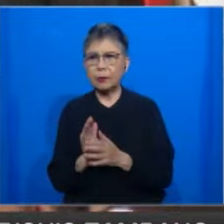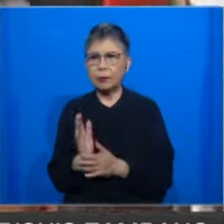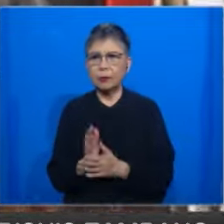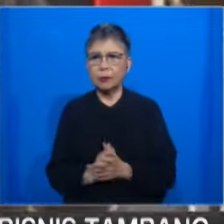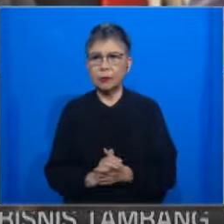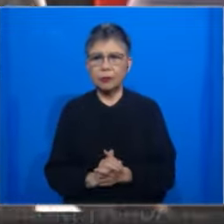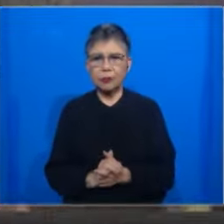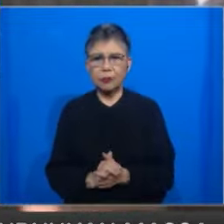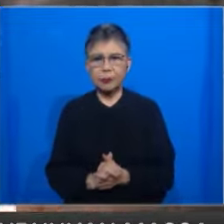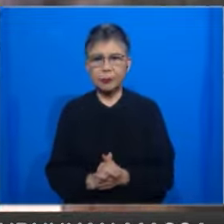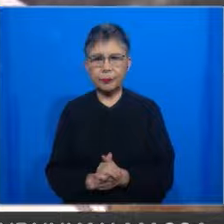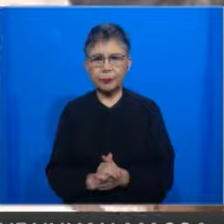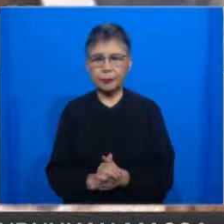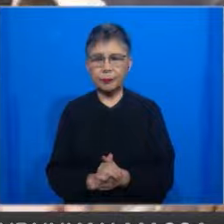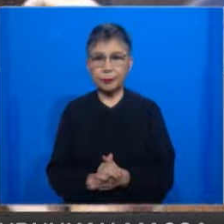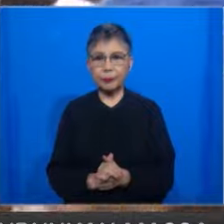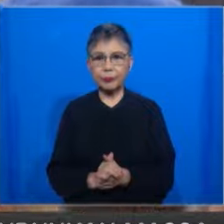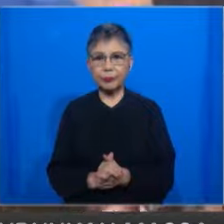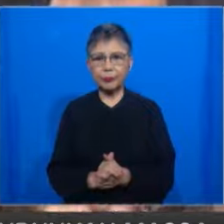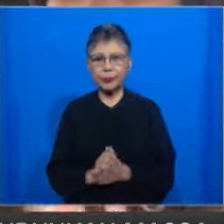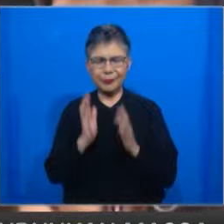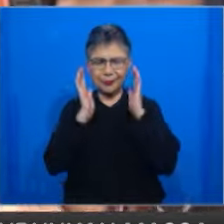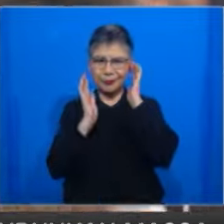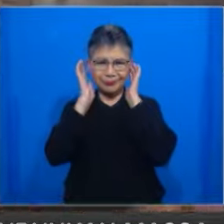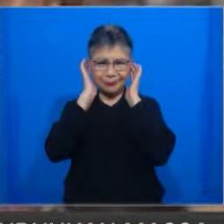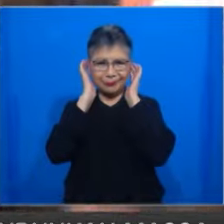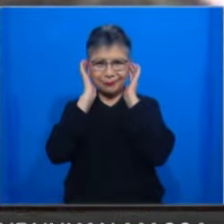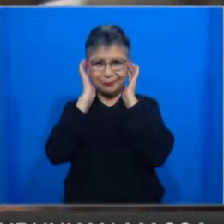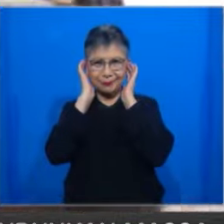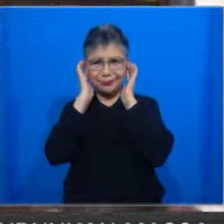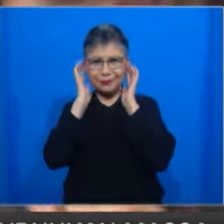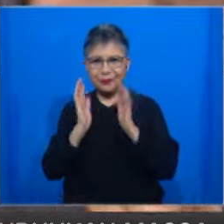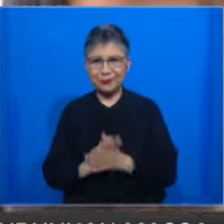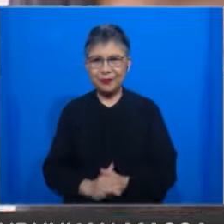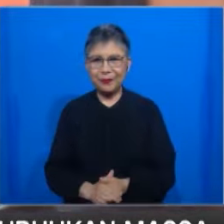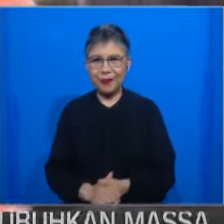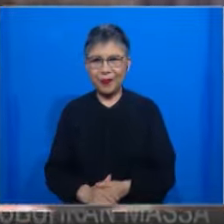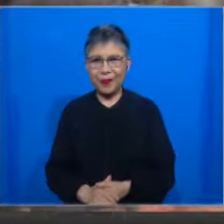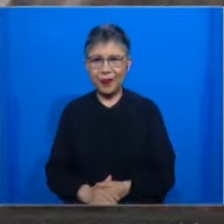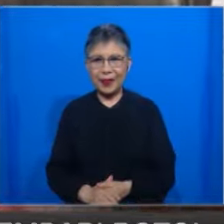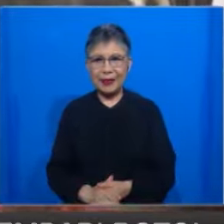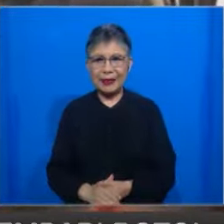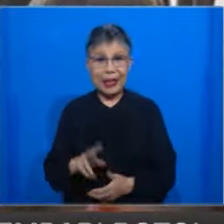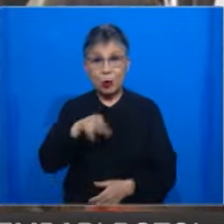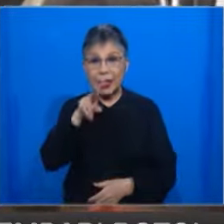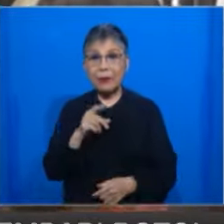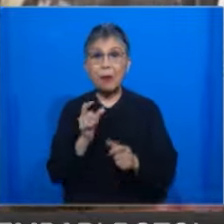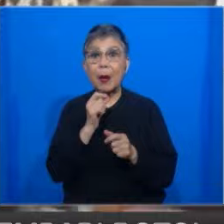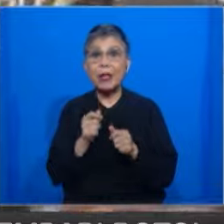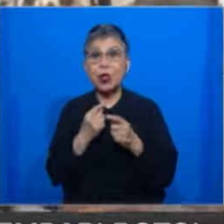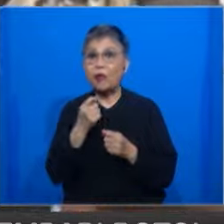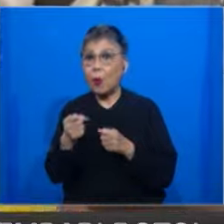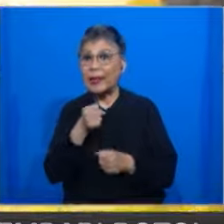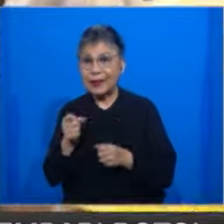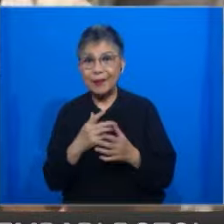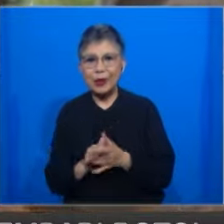terlebih dahulu, Benny, apa yang akan dilakukan oleh para peserta aksi ini. Sambil saya juga akan mencari beberapa atau salah